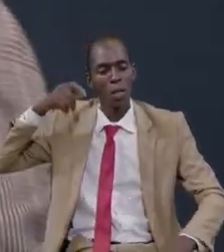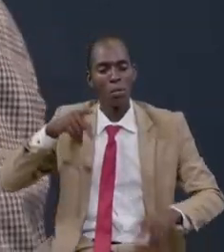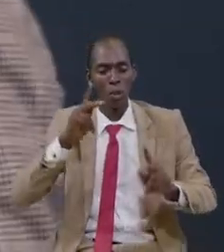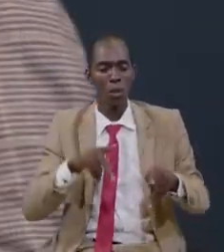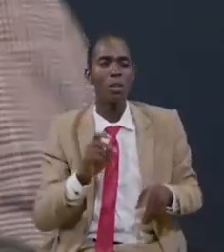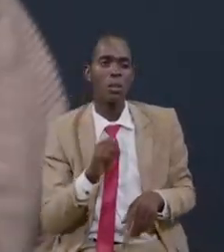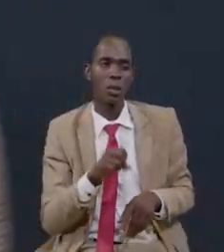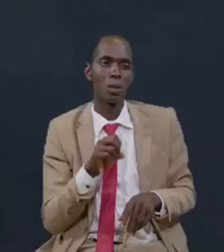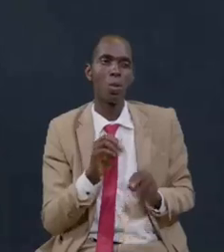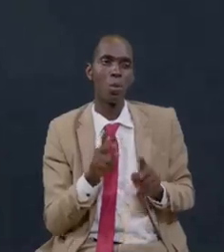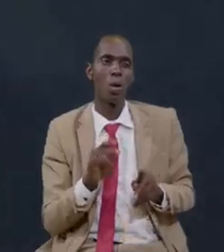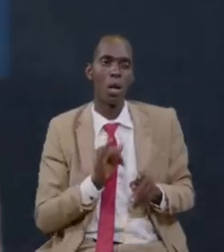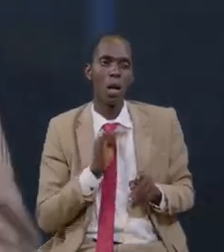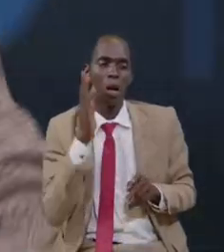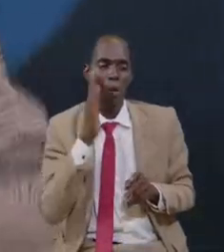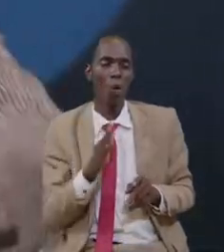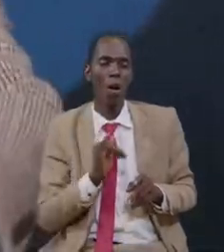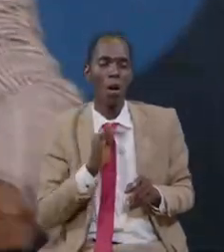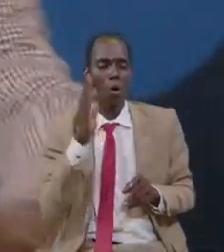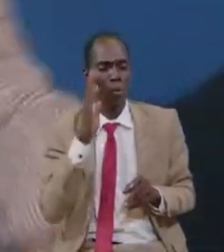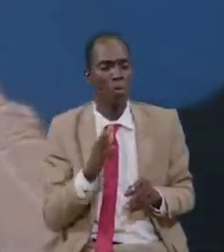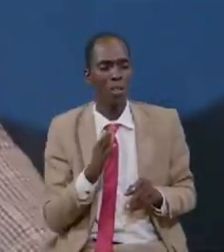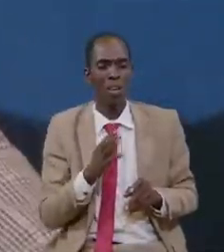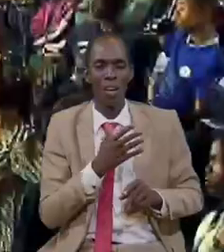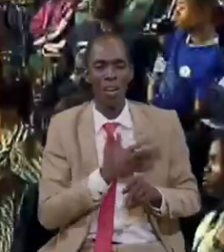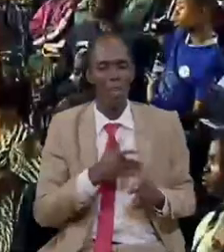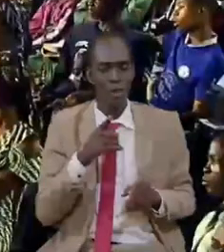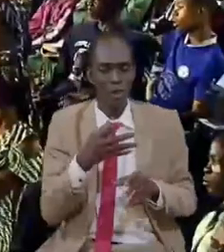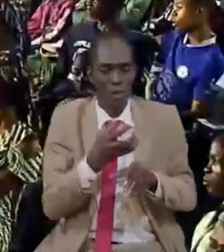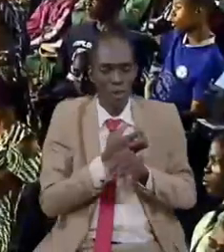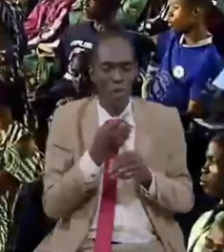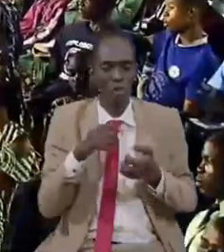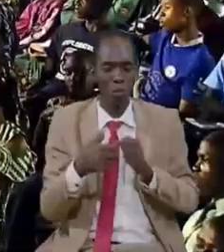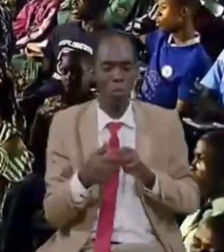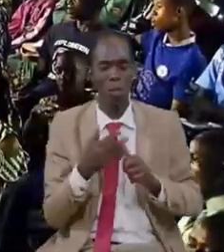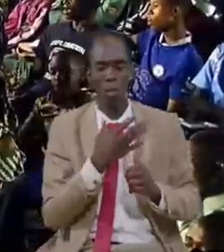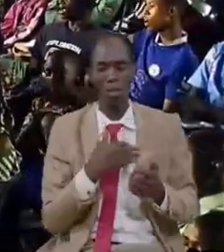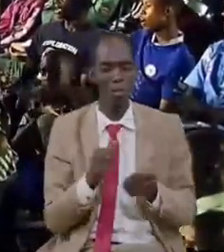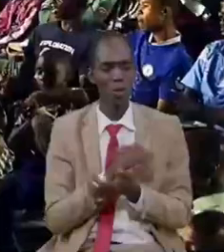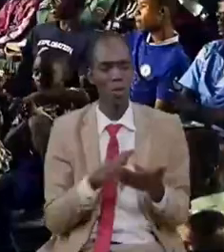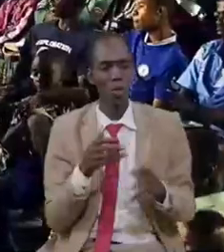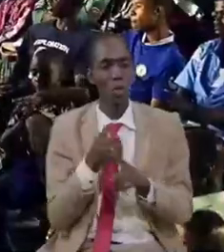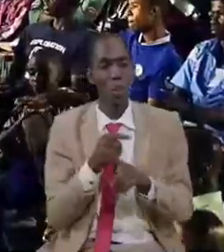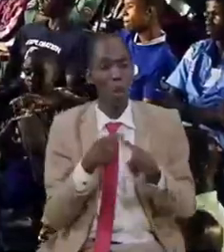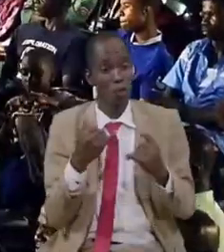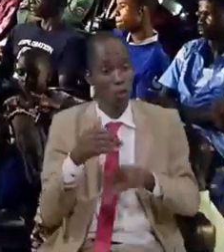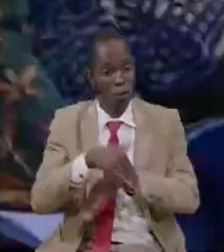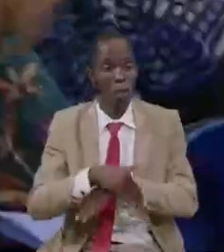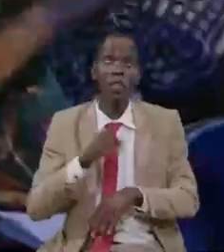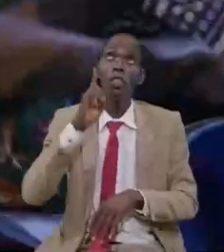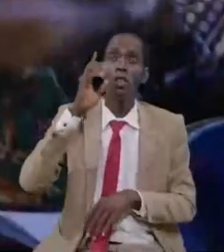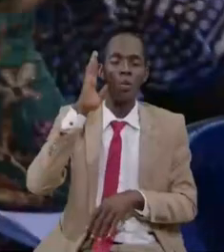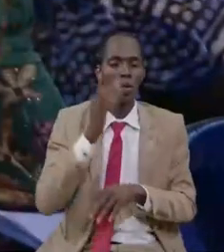toi qui manges la chose toi-même. Et tu te détruis. Mais ce soir, il va te délivrer. Il